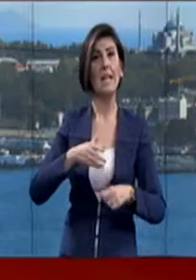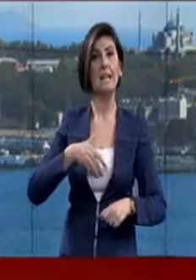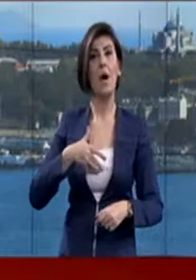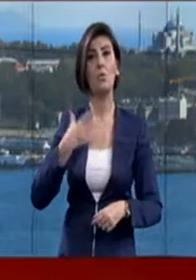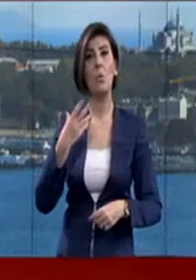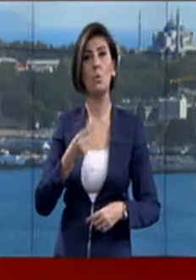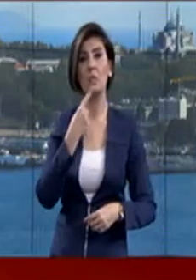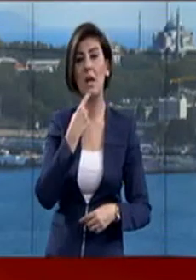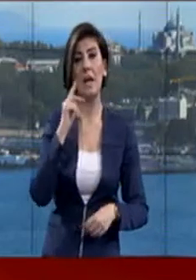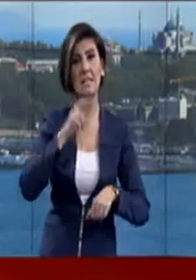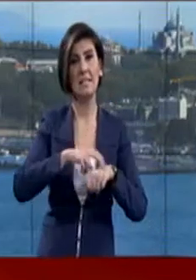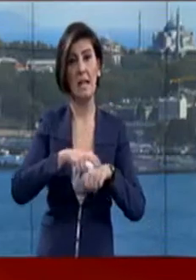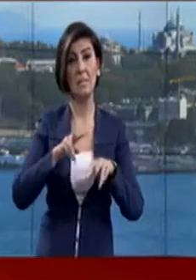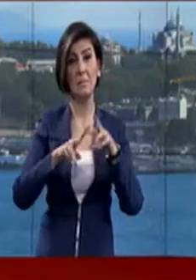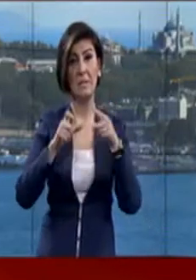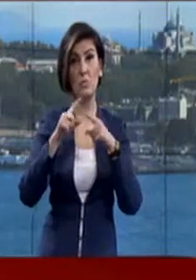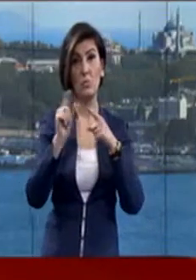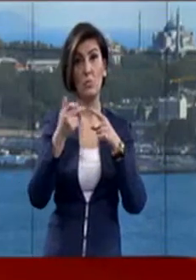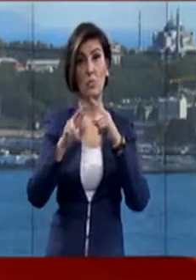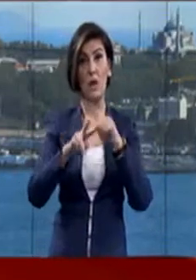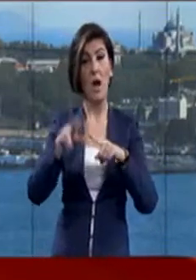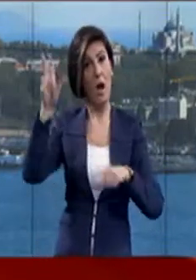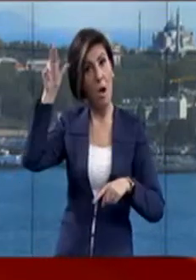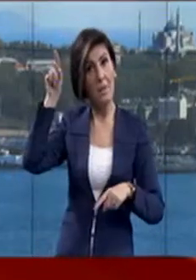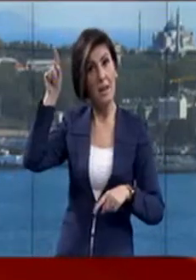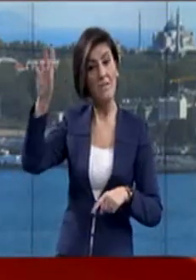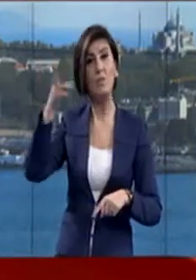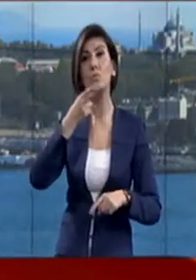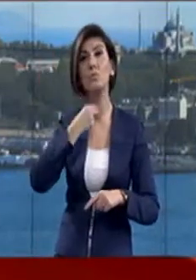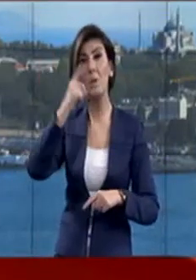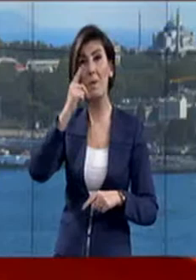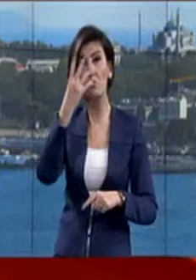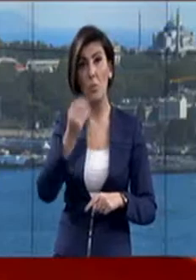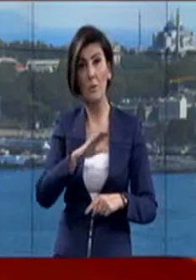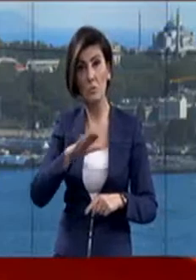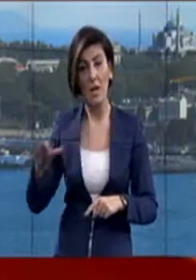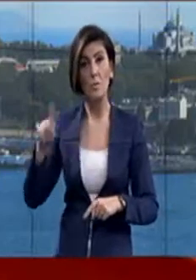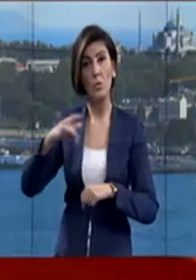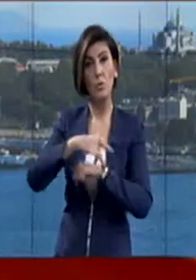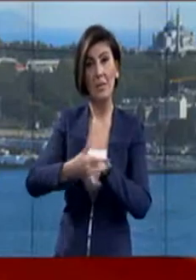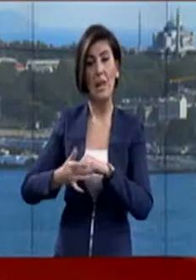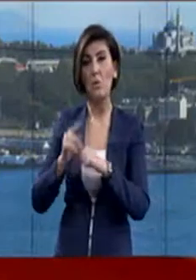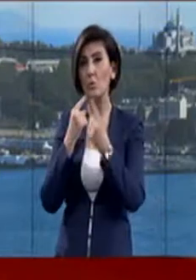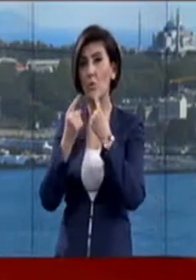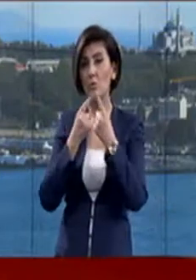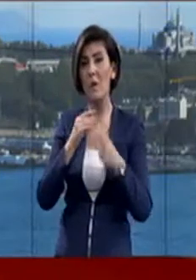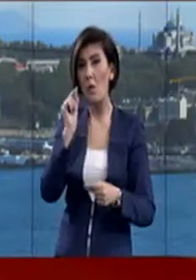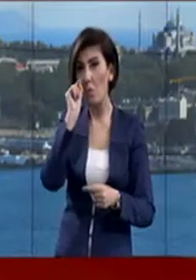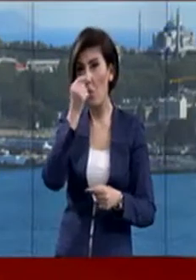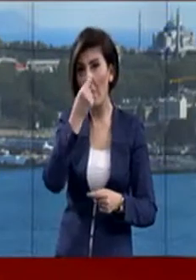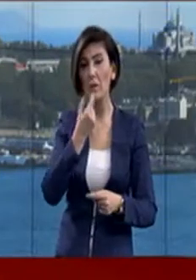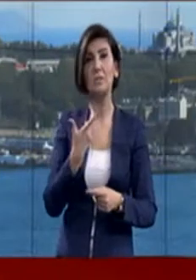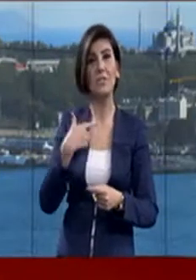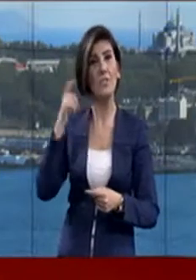taahhütte bulunduklarını hatırlattı. Mistura, Amerika Birleşik Devletleri ve Rusya başta olmak üzere bu ülkelerden görüşmeleri